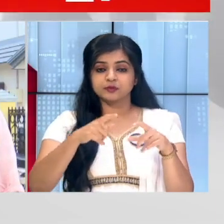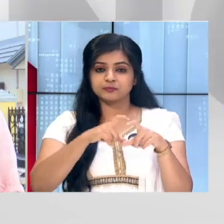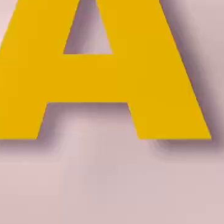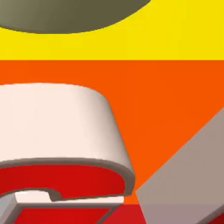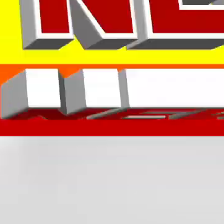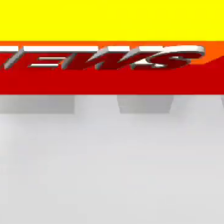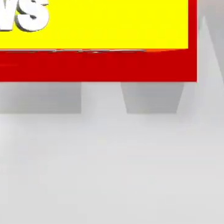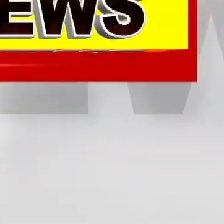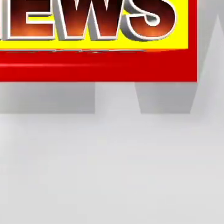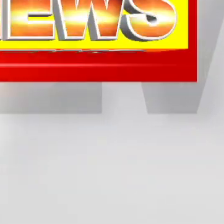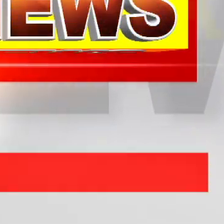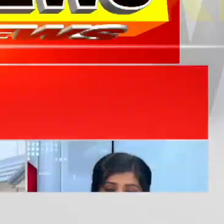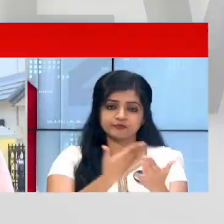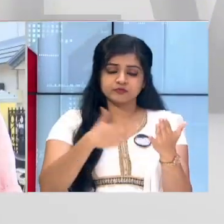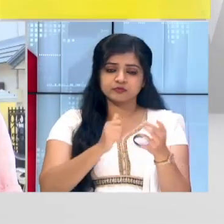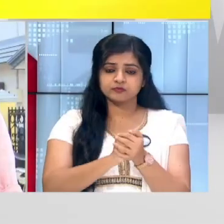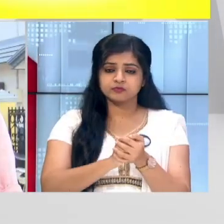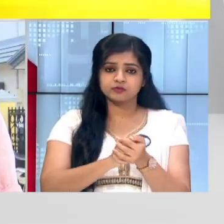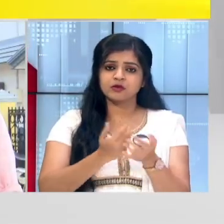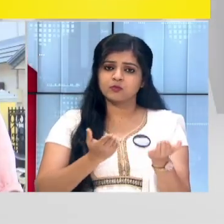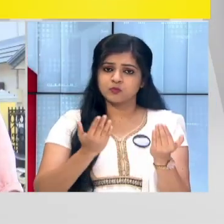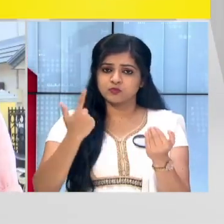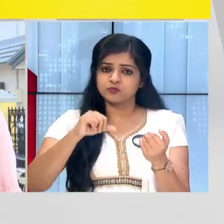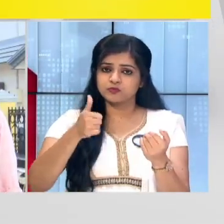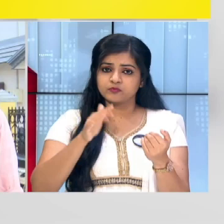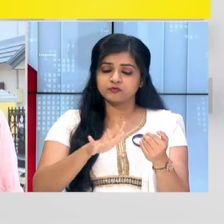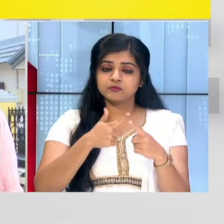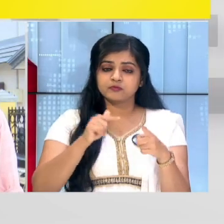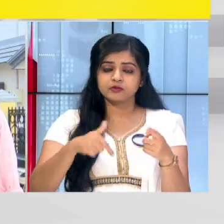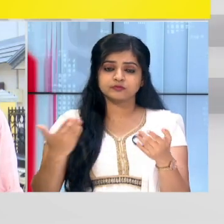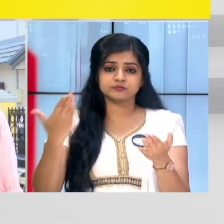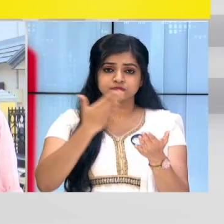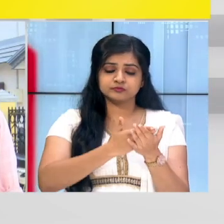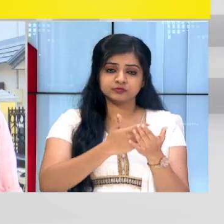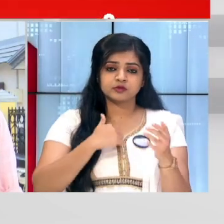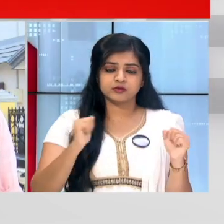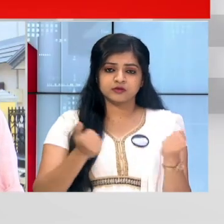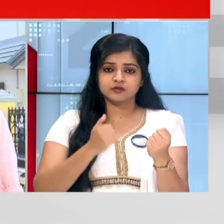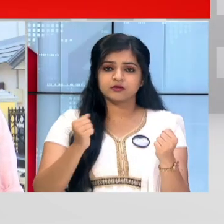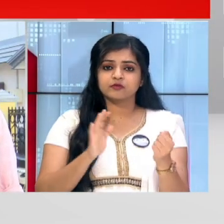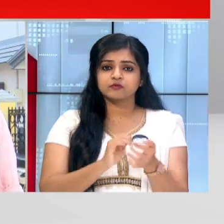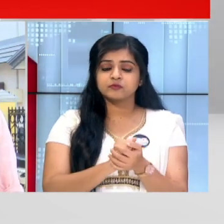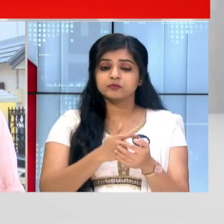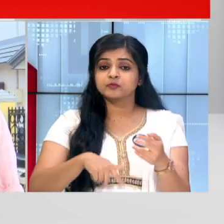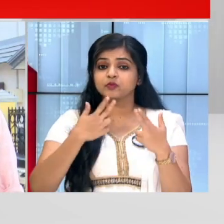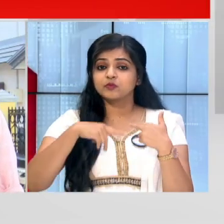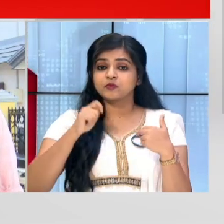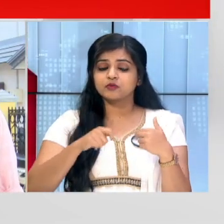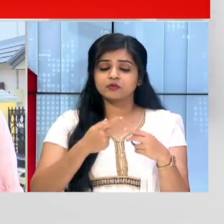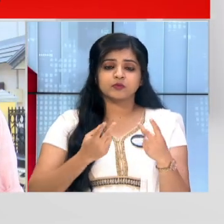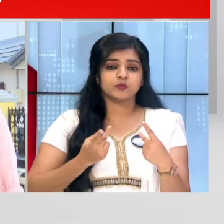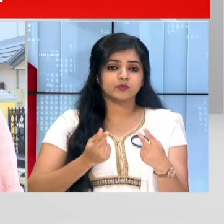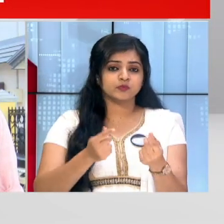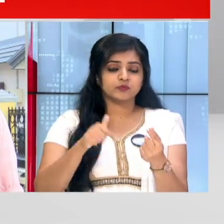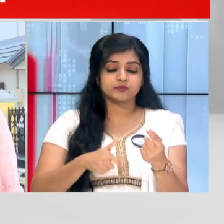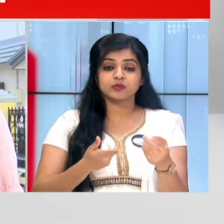അതിനൊരു സാധ്യതയുമുണ്ട്. അങ്ങനെ ഒരു സാധ്യത ആ ഘട്ടത്തിൽ പരിശോധിച്ചിരുന്നു, അല്ലെങ്കിൽ പരിഗണിച്ചിരുന്നു. പക്ഷേ ഈ കോടതിയും അത് ധൃതിപ്പെട്ട്,